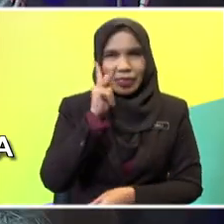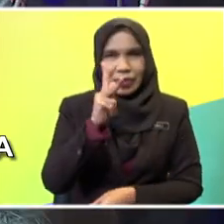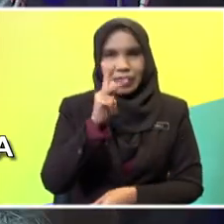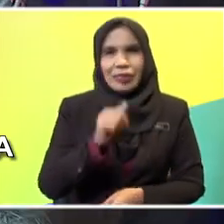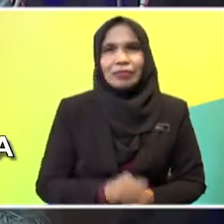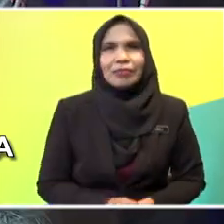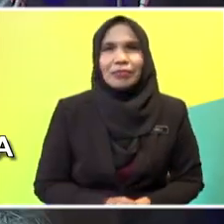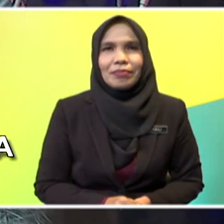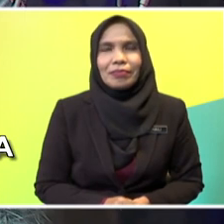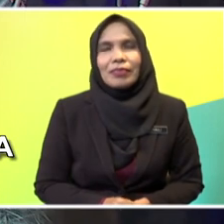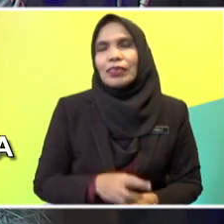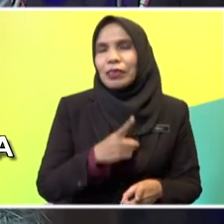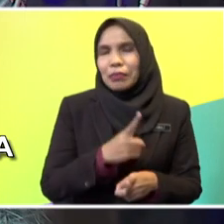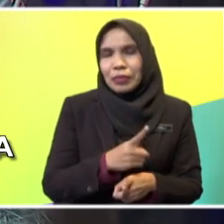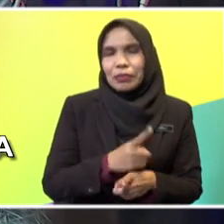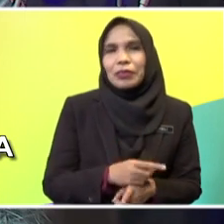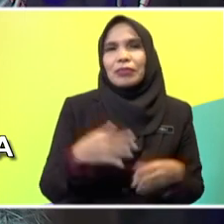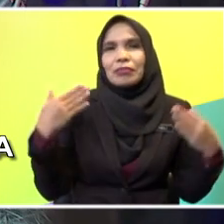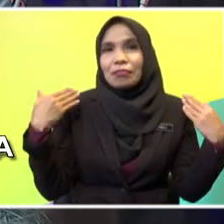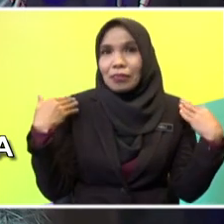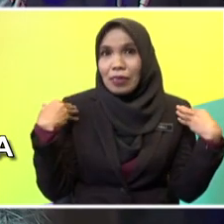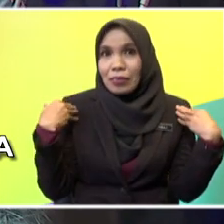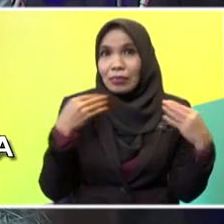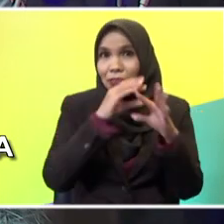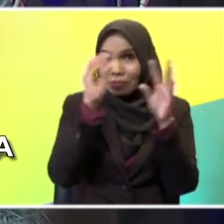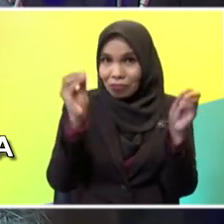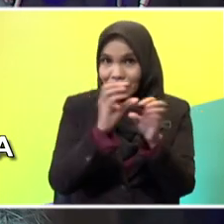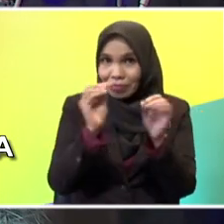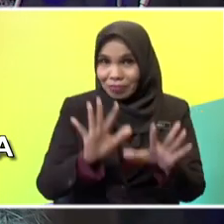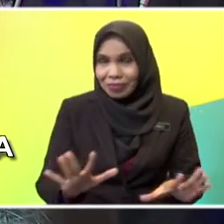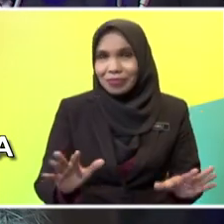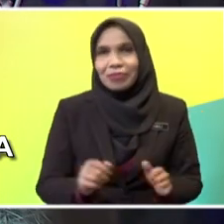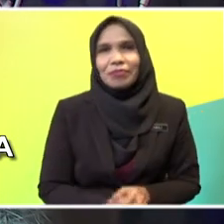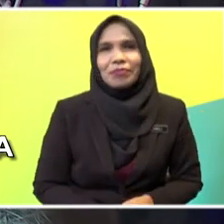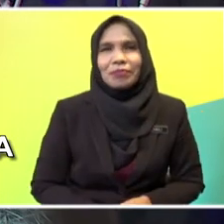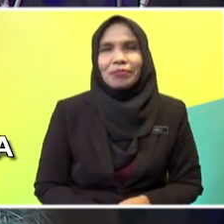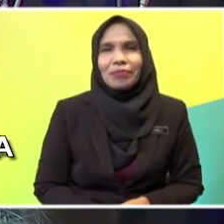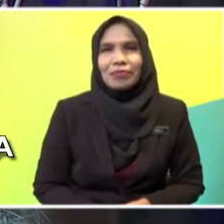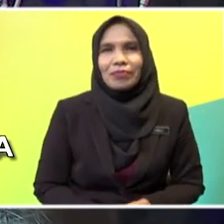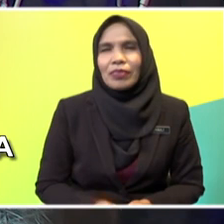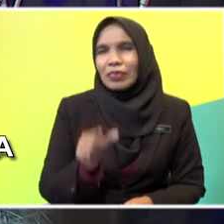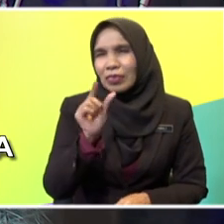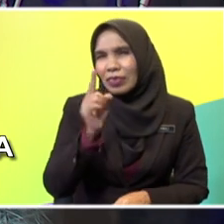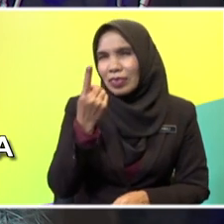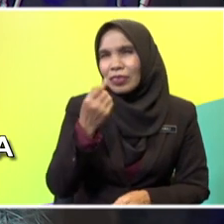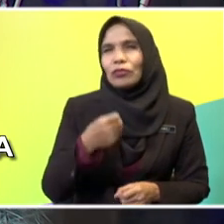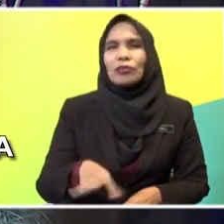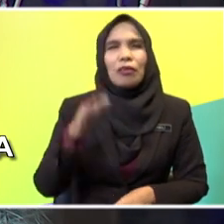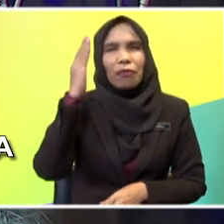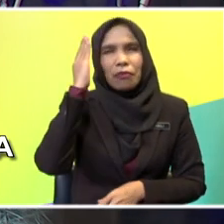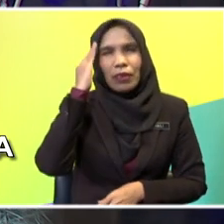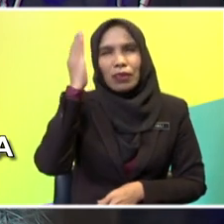blouse. Memang betul-betul ada majisnya ya, Cikgu. Sekejap saja kita dah boleh faham nak ukuran